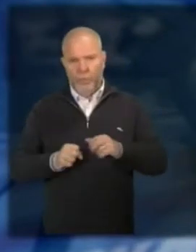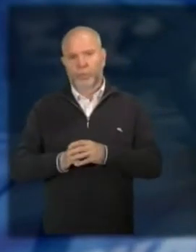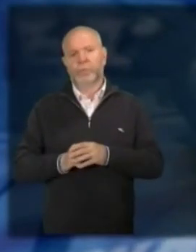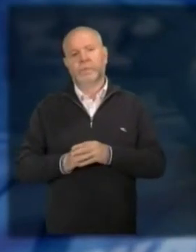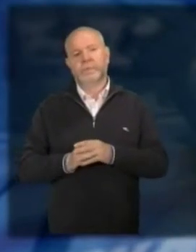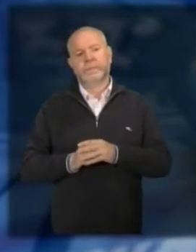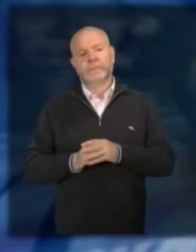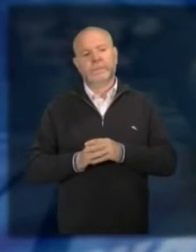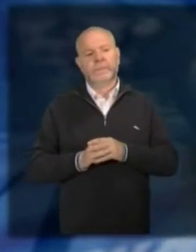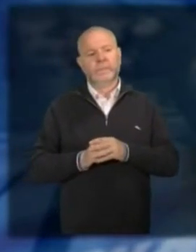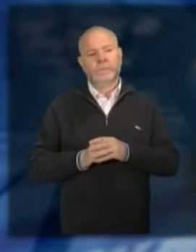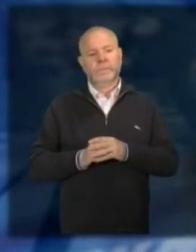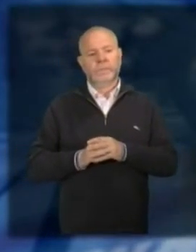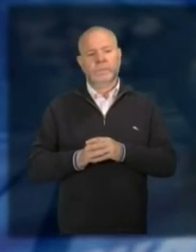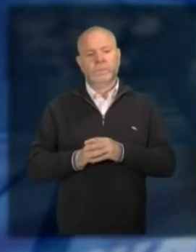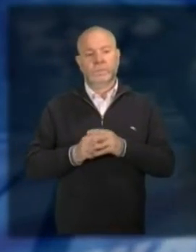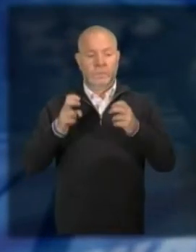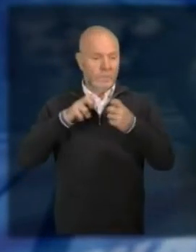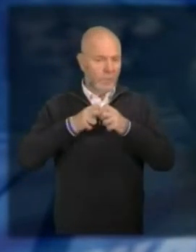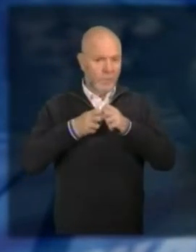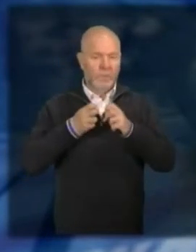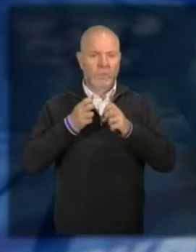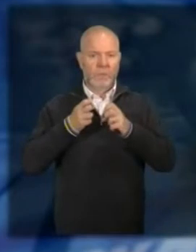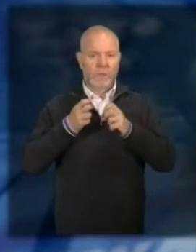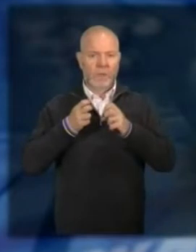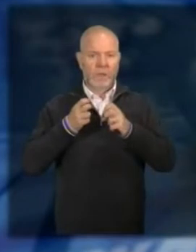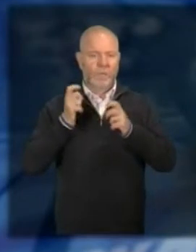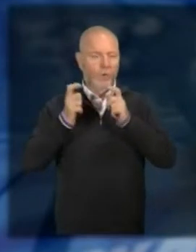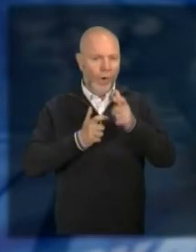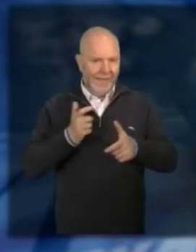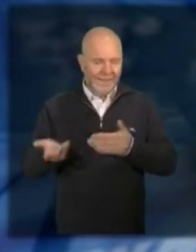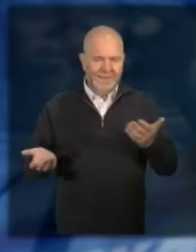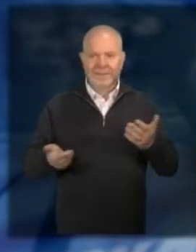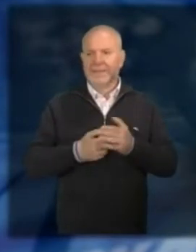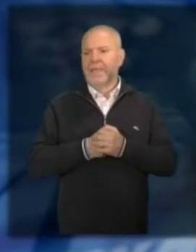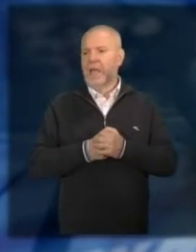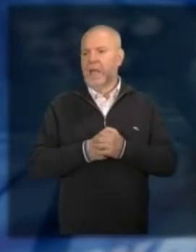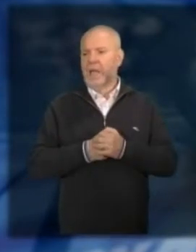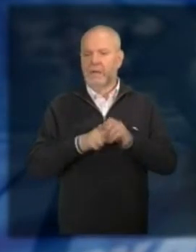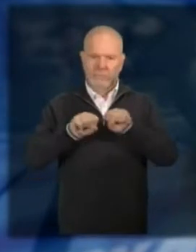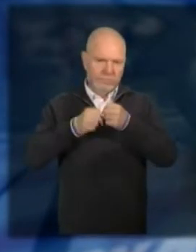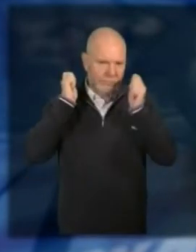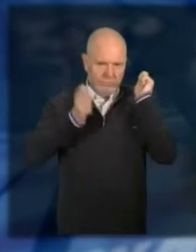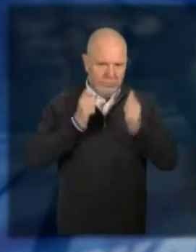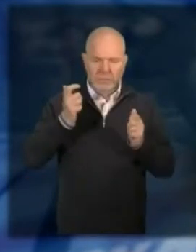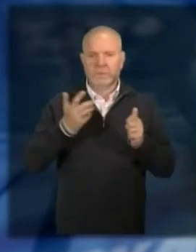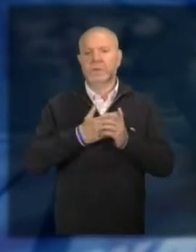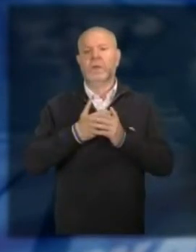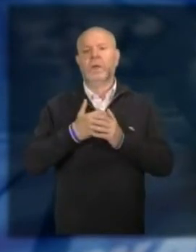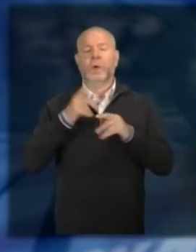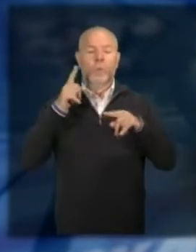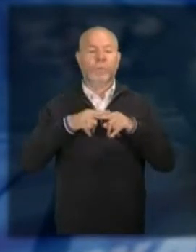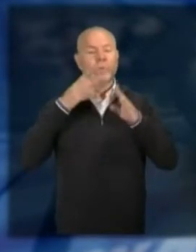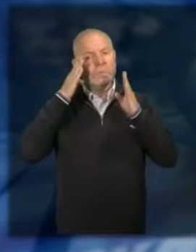gli scooter, problemi di violenza, di vandalismo. Quindi noi ci occupiamo di questo, ma ci occupiamo dei